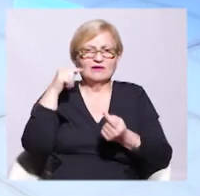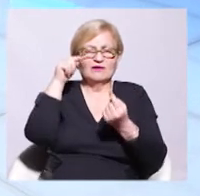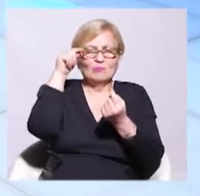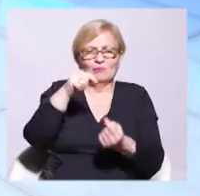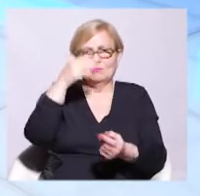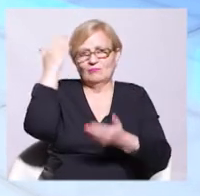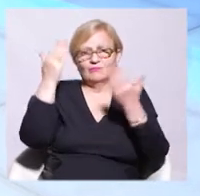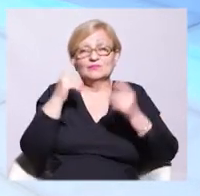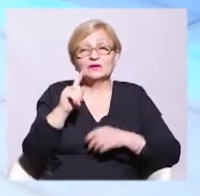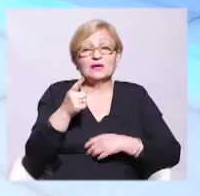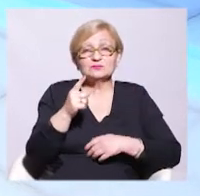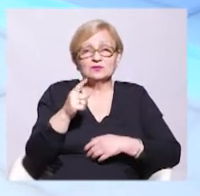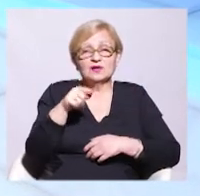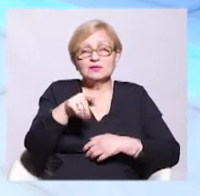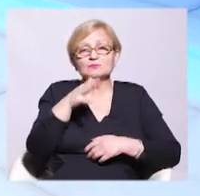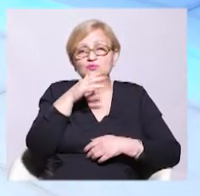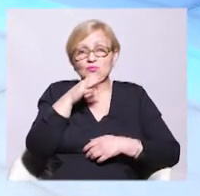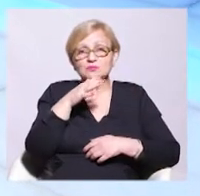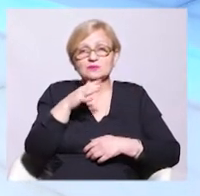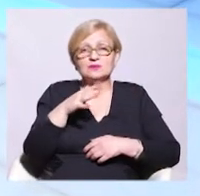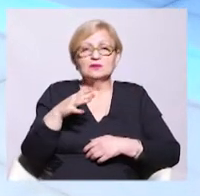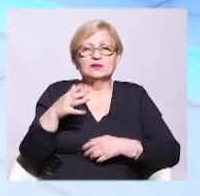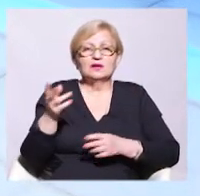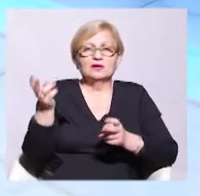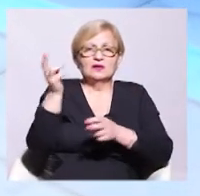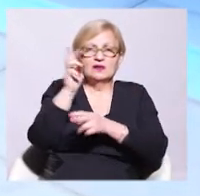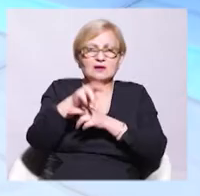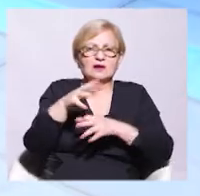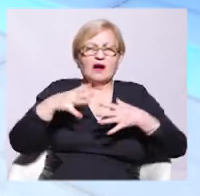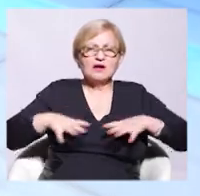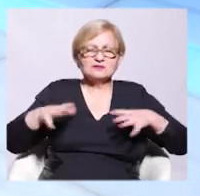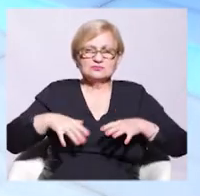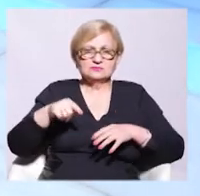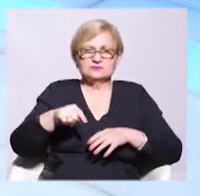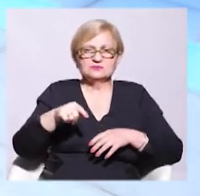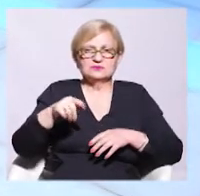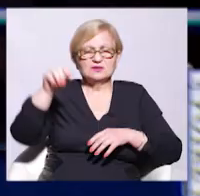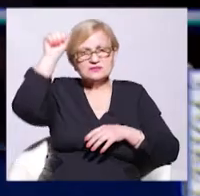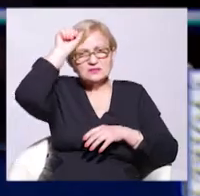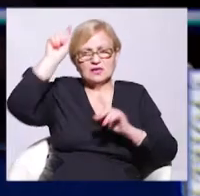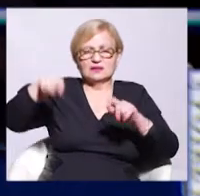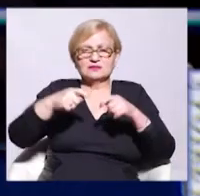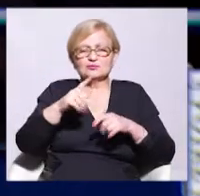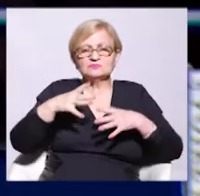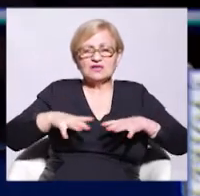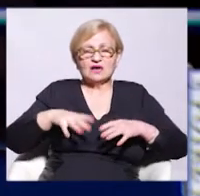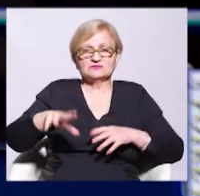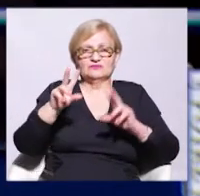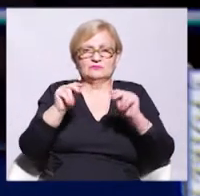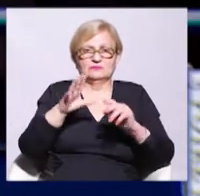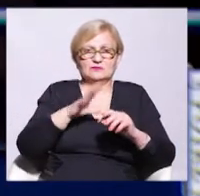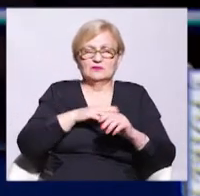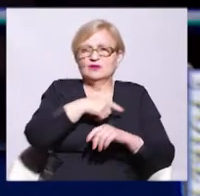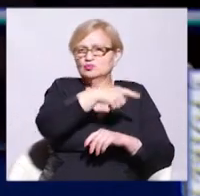ეს მოლხენა, რადგან იმ დროს გადმოსული იყო ქართლზე მადლის ზენა. Gare მტერი